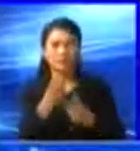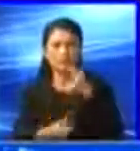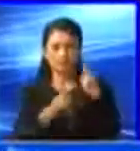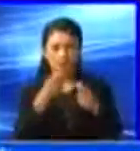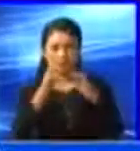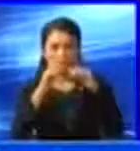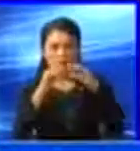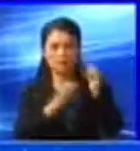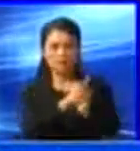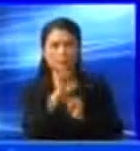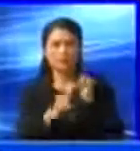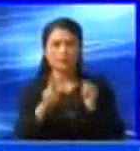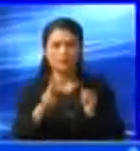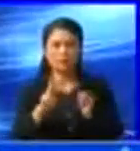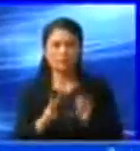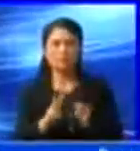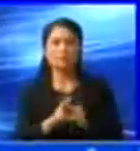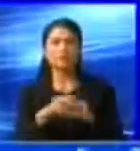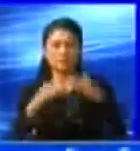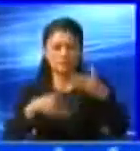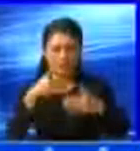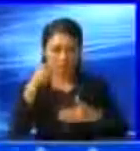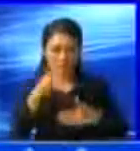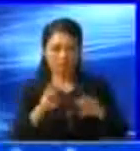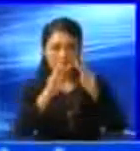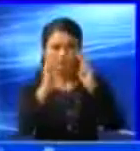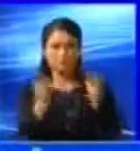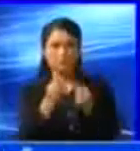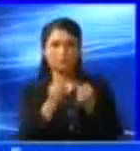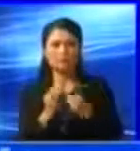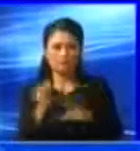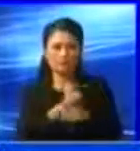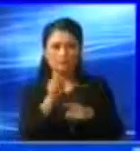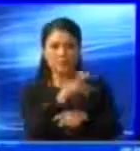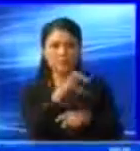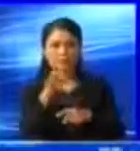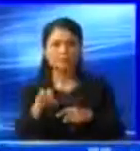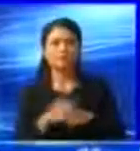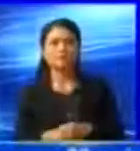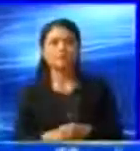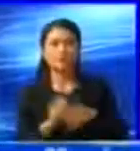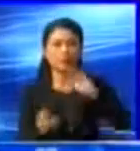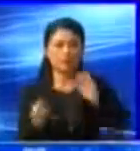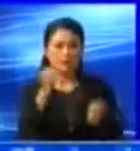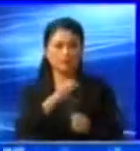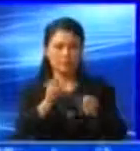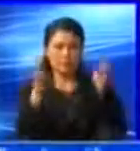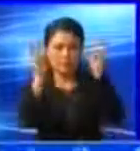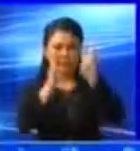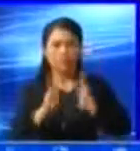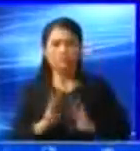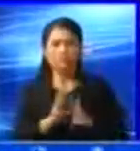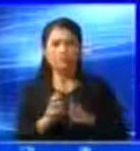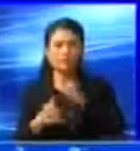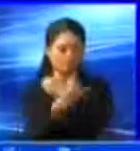ប្រជុំអន្តរជាតិចំនួន2ជាបន្តបន្ទាប់គឺទី1សកលសាលាបណ្ដំបណ្ដាថ្នាក់តំបន់ស្ដីពីការបន្សាំជាមួយការប្រែប្រួលអាកាសធាតុសម្រាប់បណ្